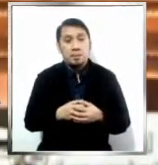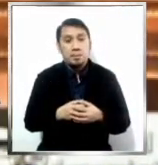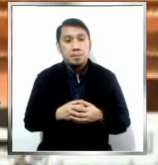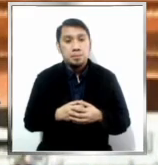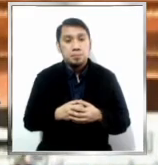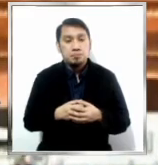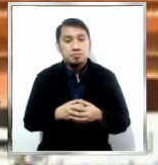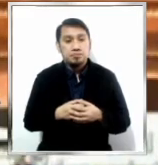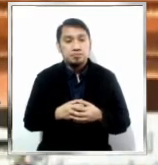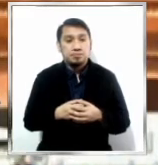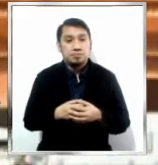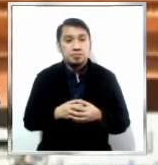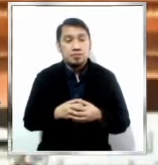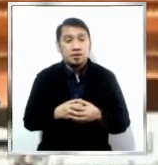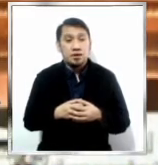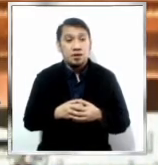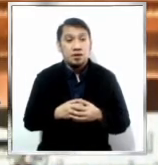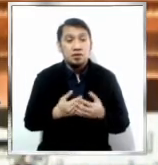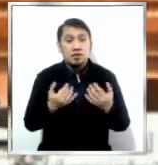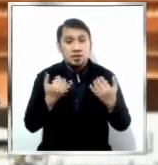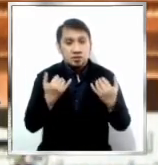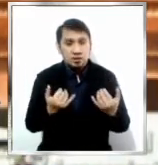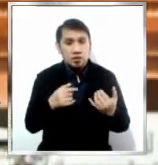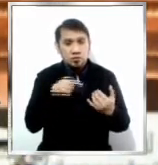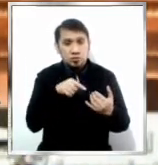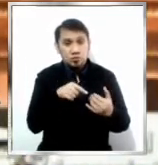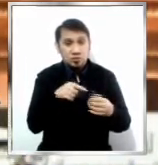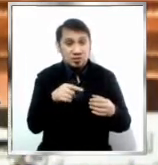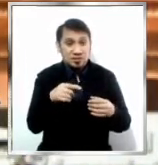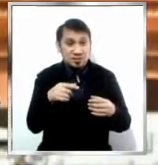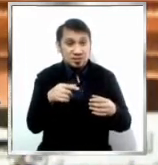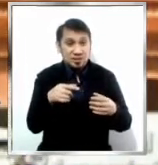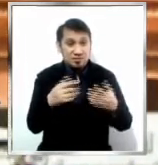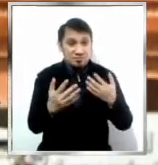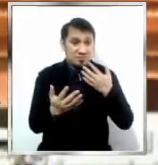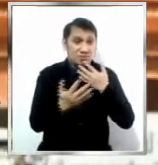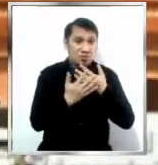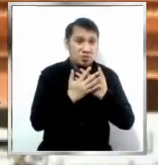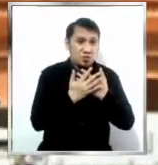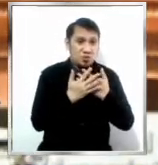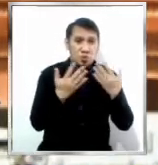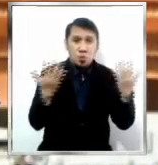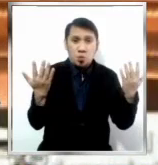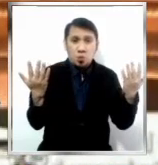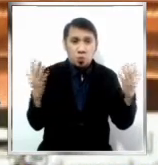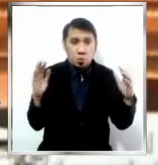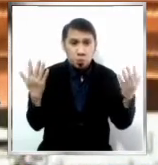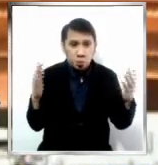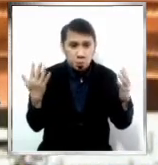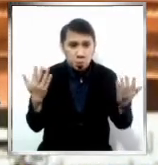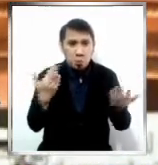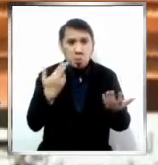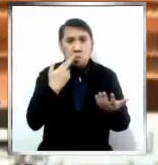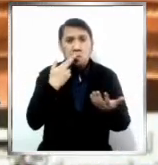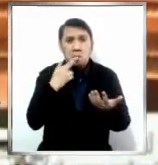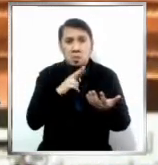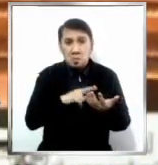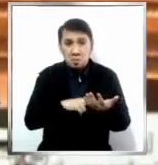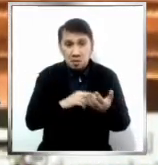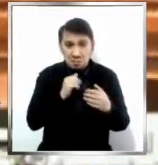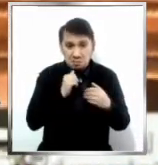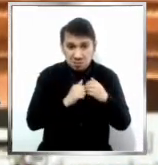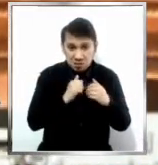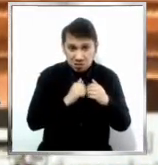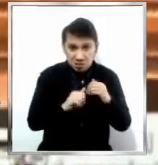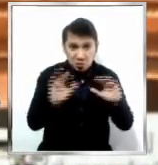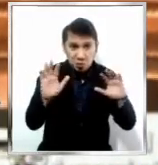sa pagkapreso niya, wala silang record. So pagka walang record, di mo malaman